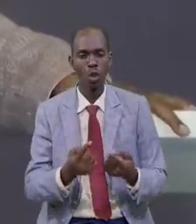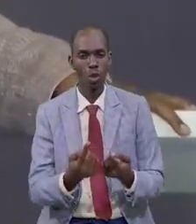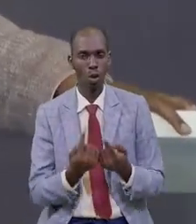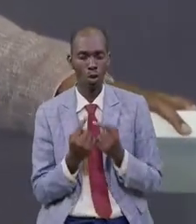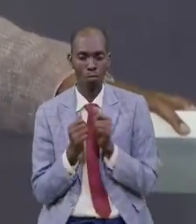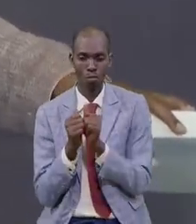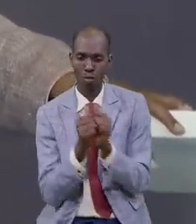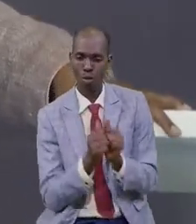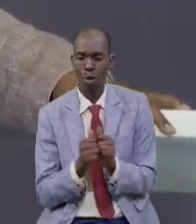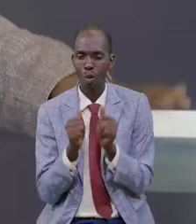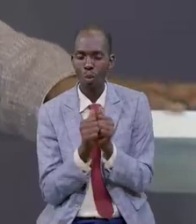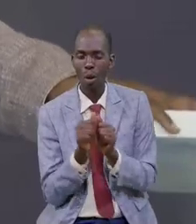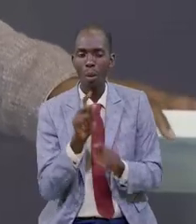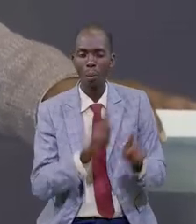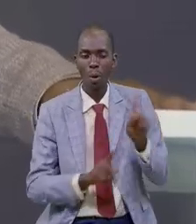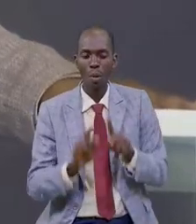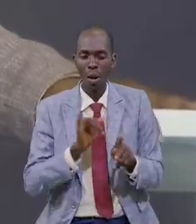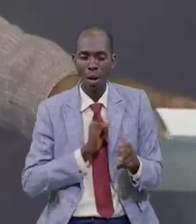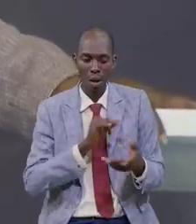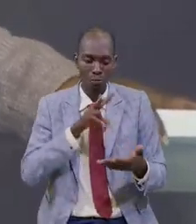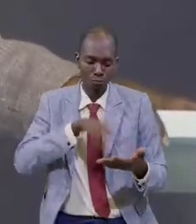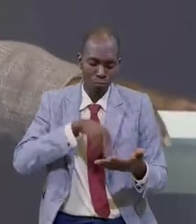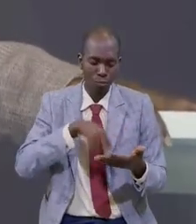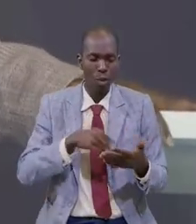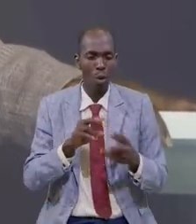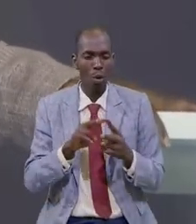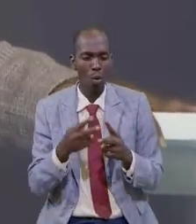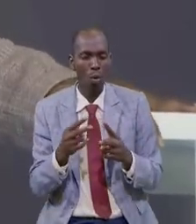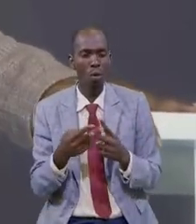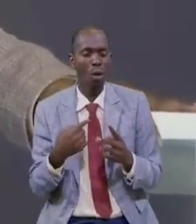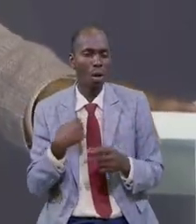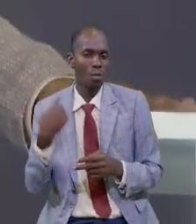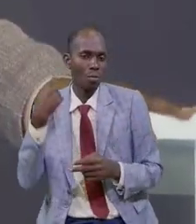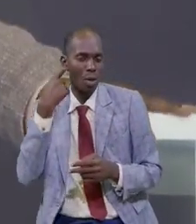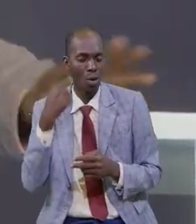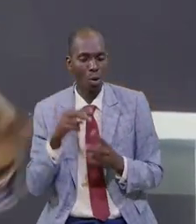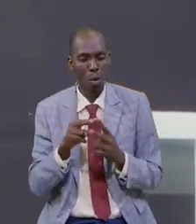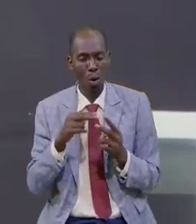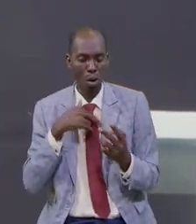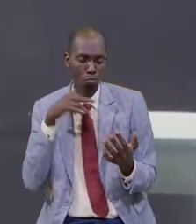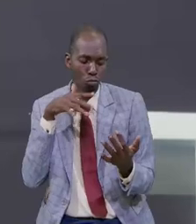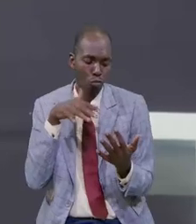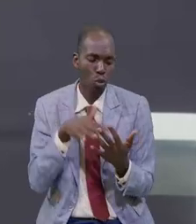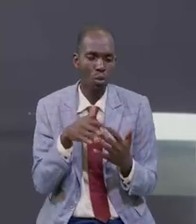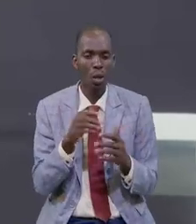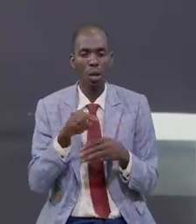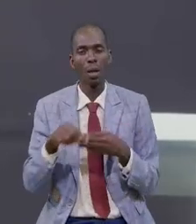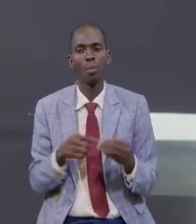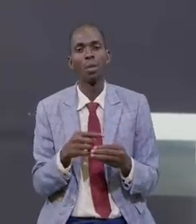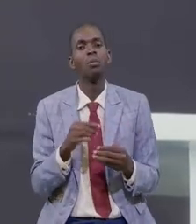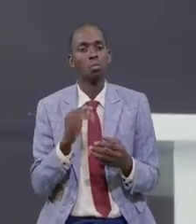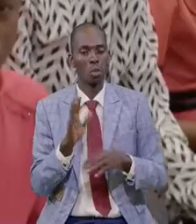à venir avec ces gens là dont j'ai entendu parler l'histoire don j'ai lu l'histoire j'ai